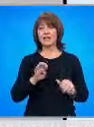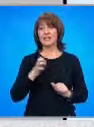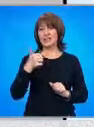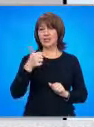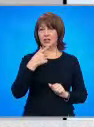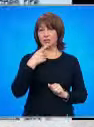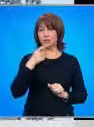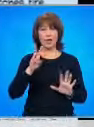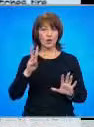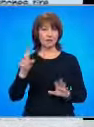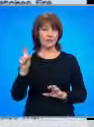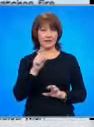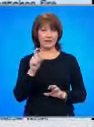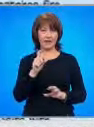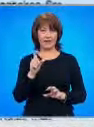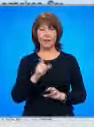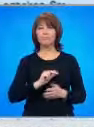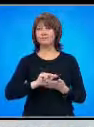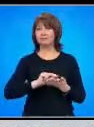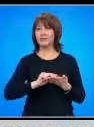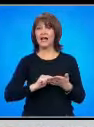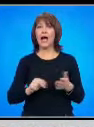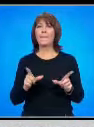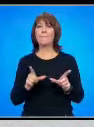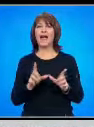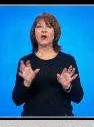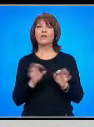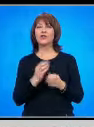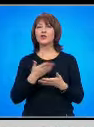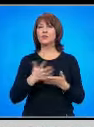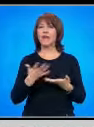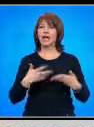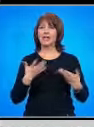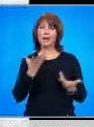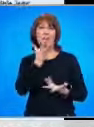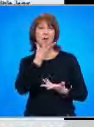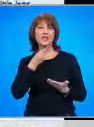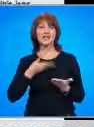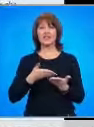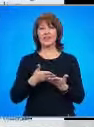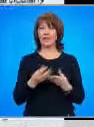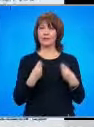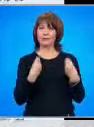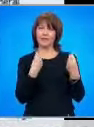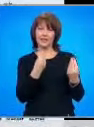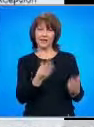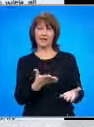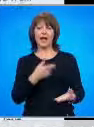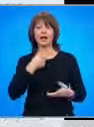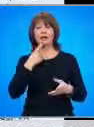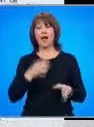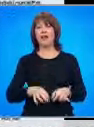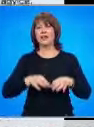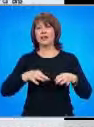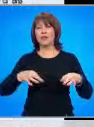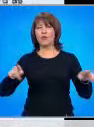96-годишна възраст на 8 септември. Авторът Майкъл Фицел споделя, че е искал по красив начин да отдаде значимото на най-дълго